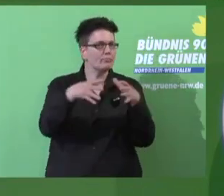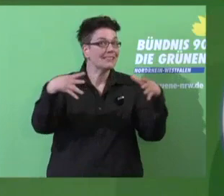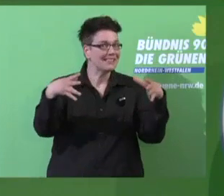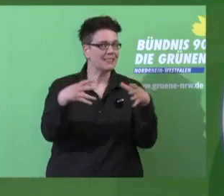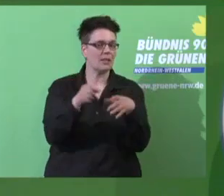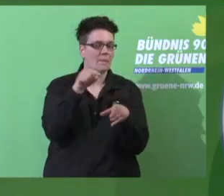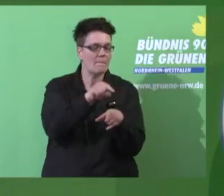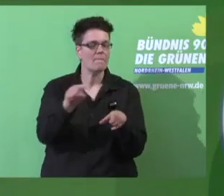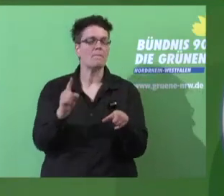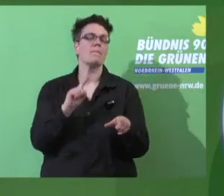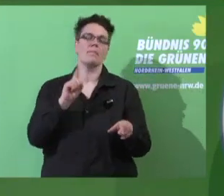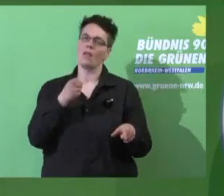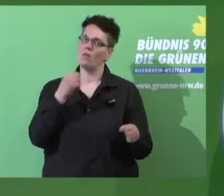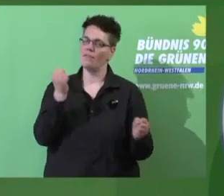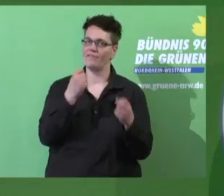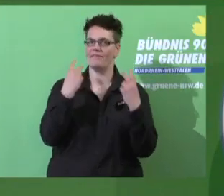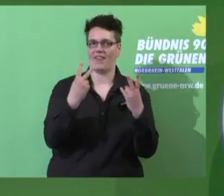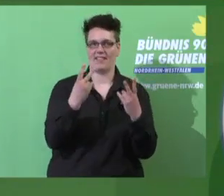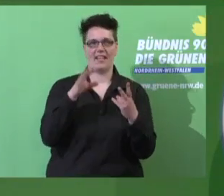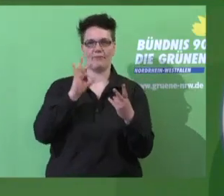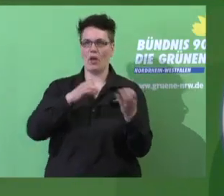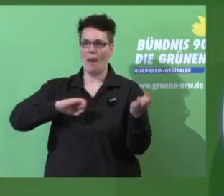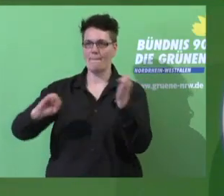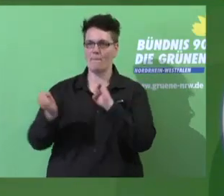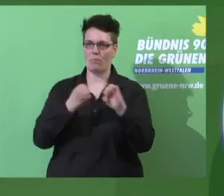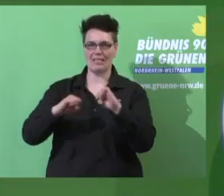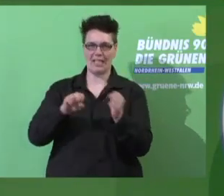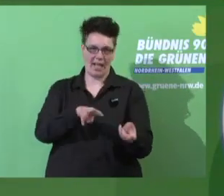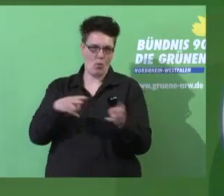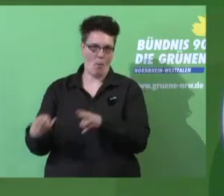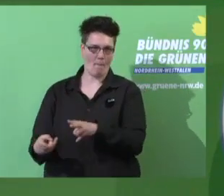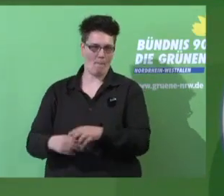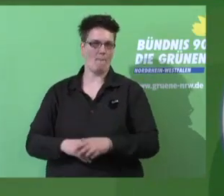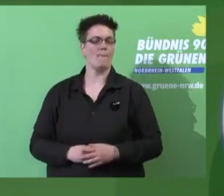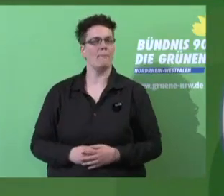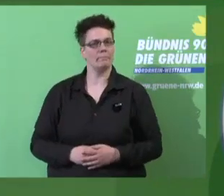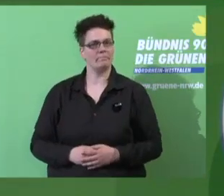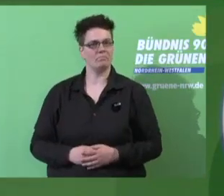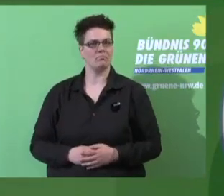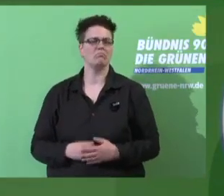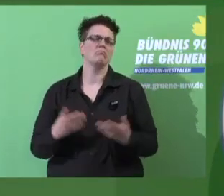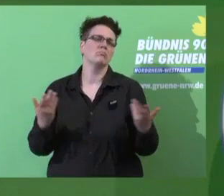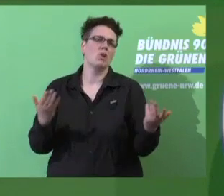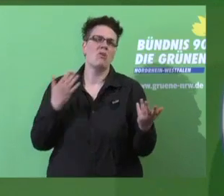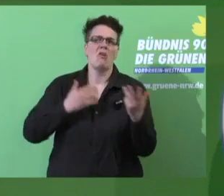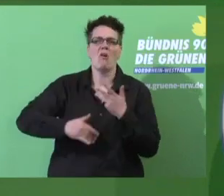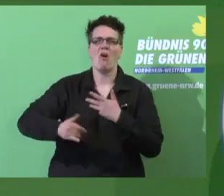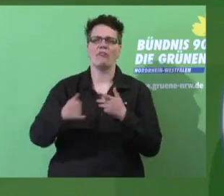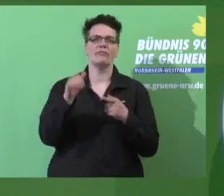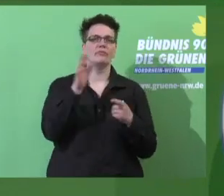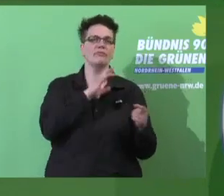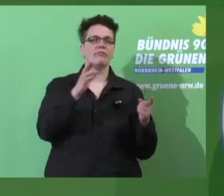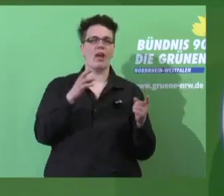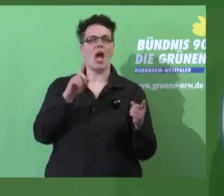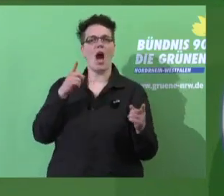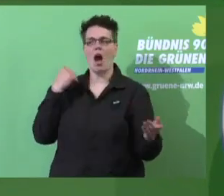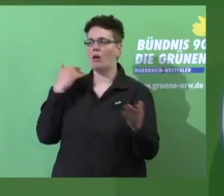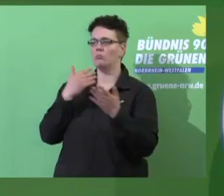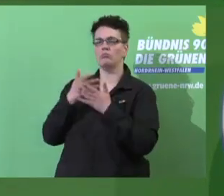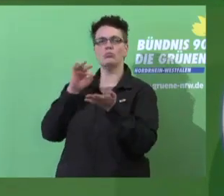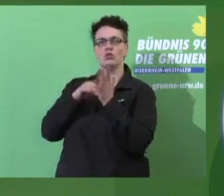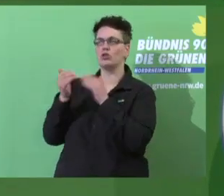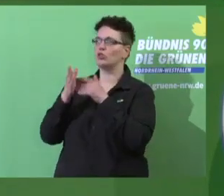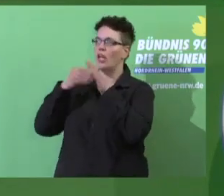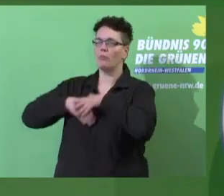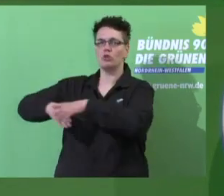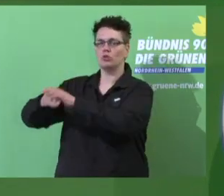ganz zentral, um eine andere Mobilitätspolitik zu erreichen. Es heißt dann immer oft von den Befürwortern des jetzigen Systems, naja, die Menschen,